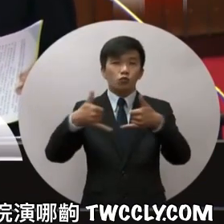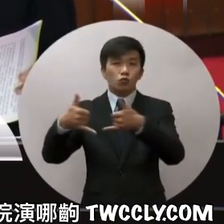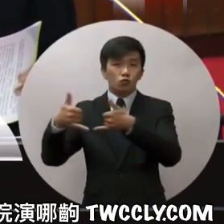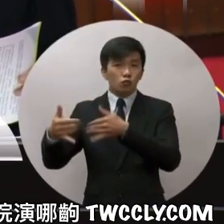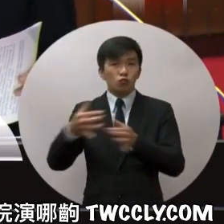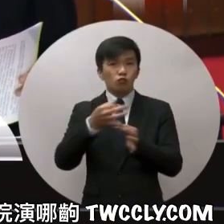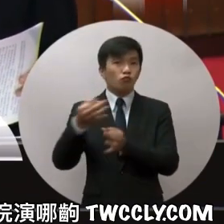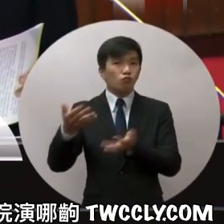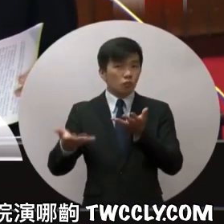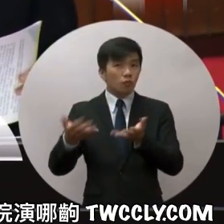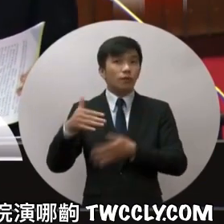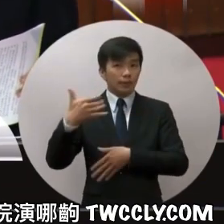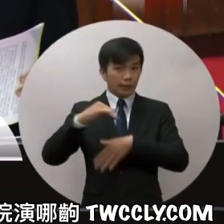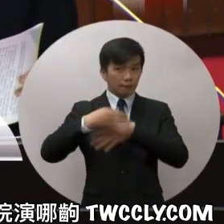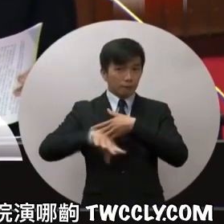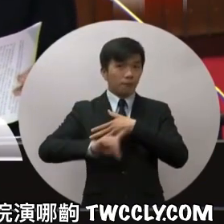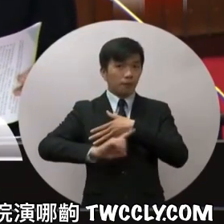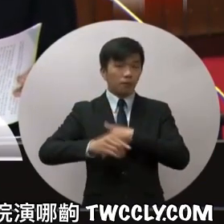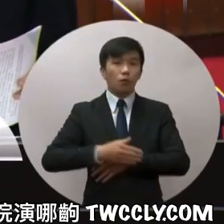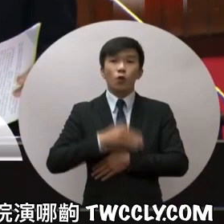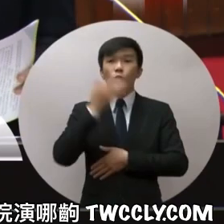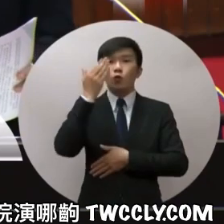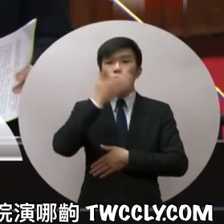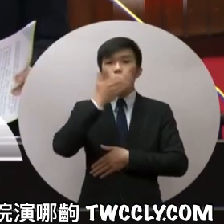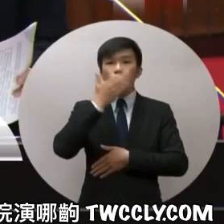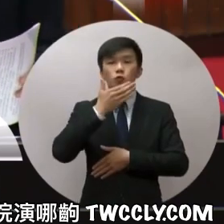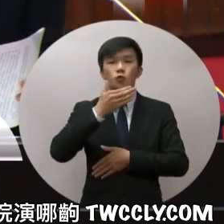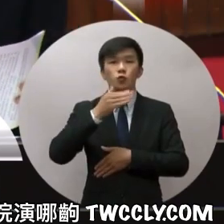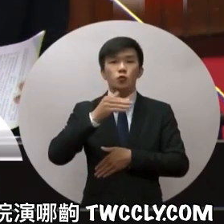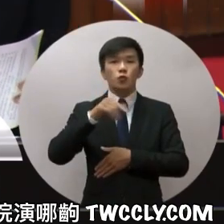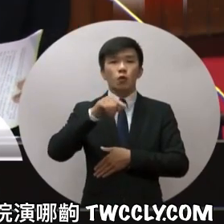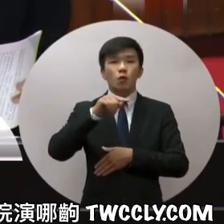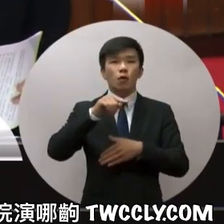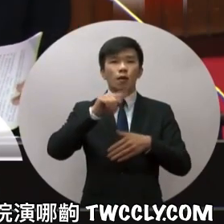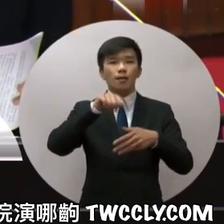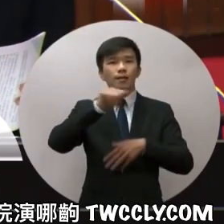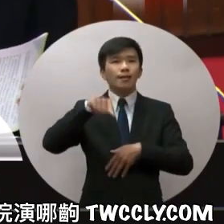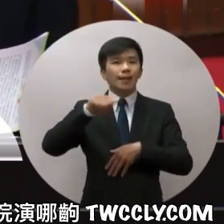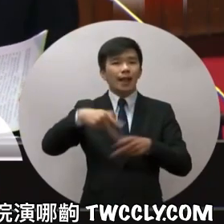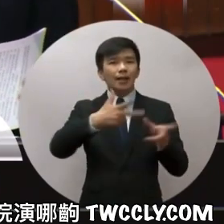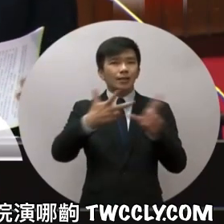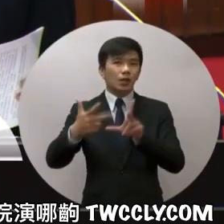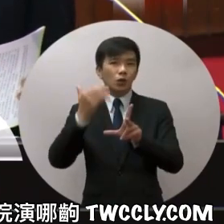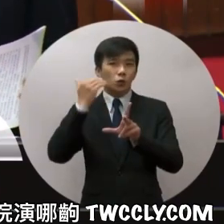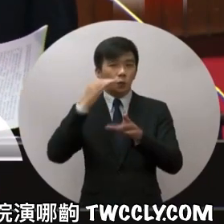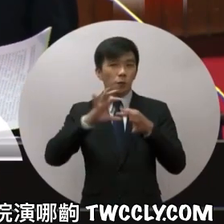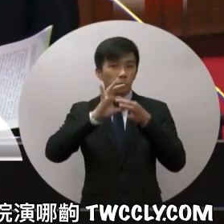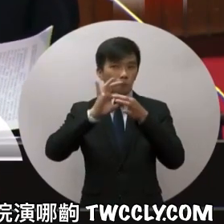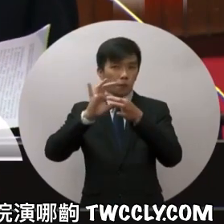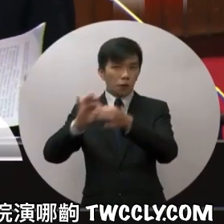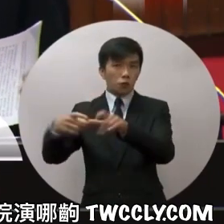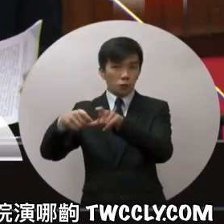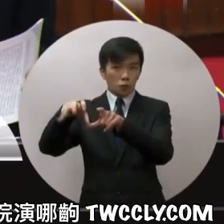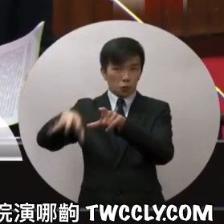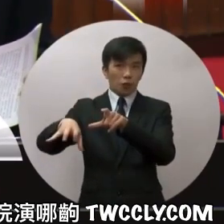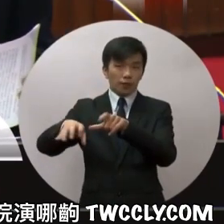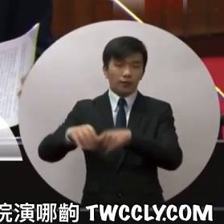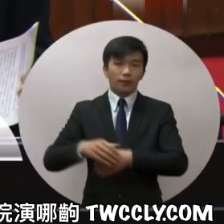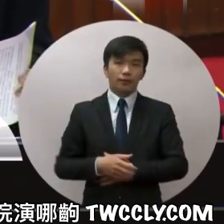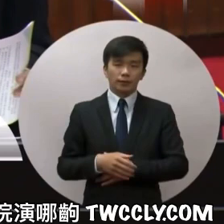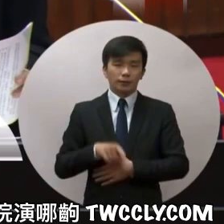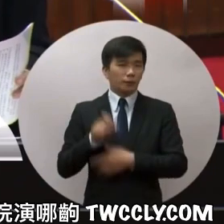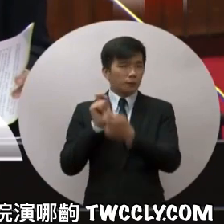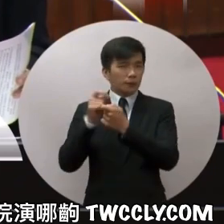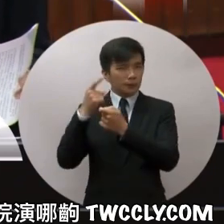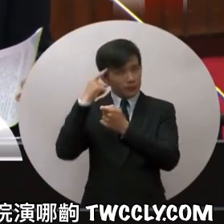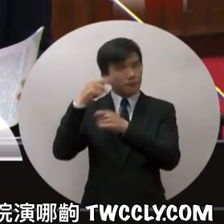那現在就差一點就是繡廊橋那個地方啊如果再拉一條線直接拉到公館這個是最近有提出的新